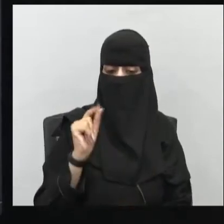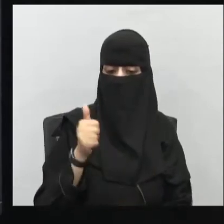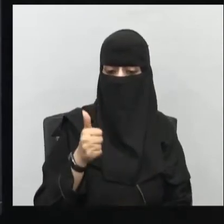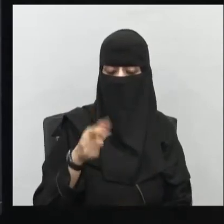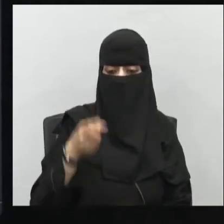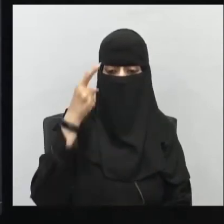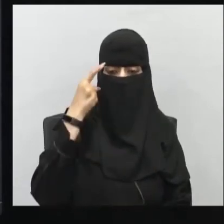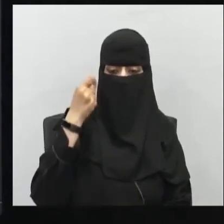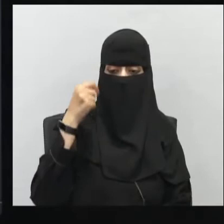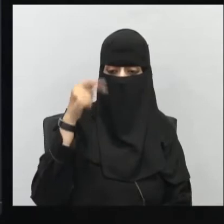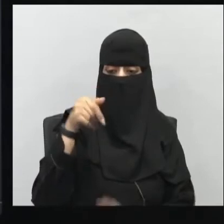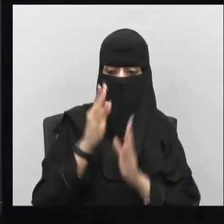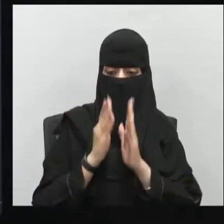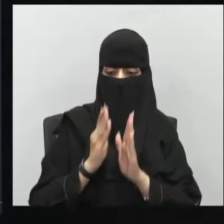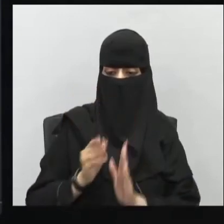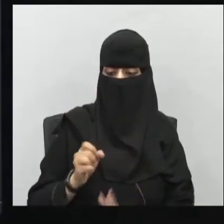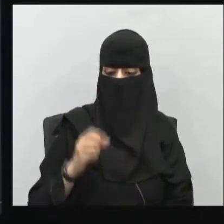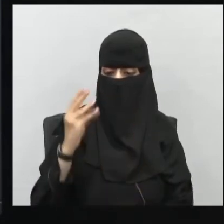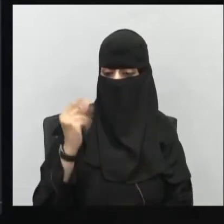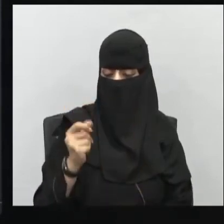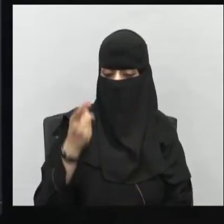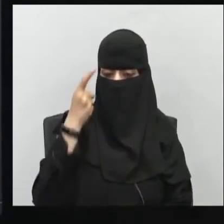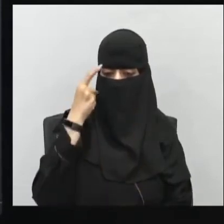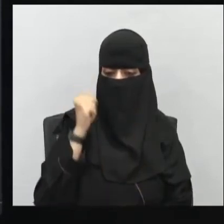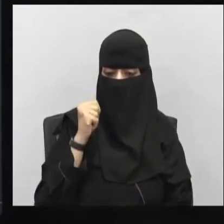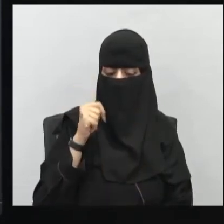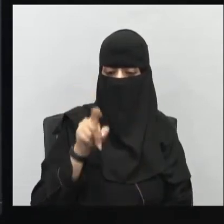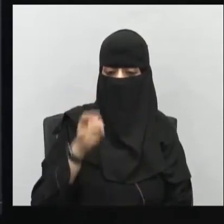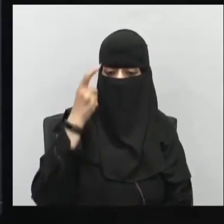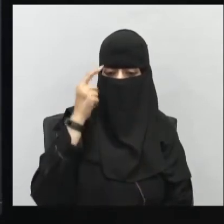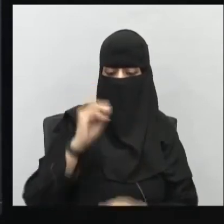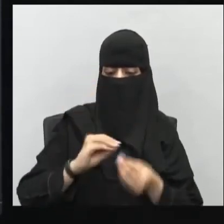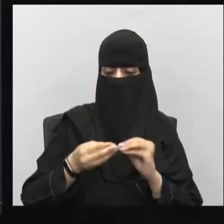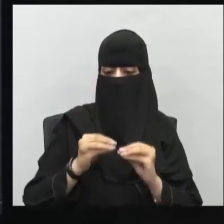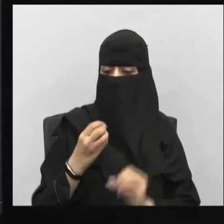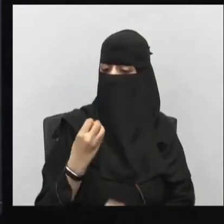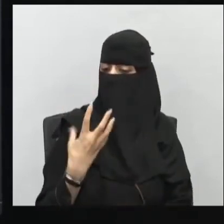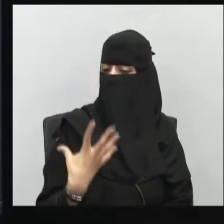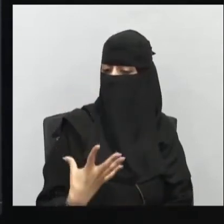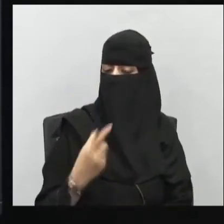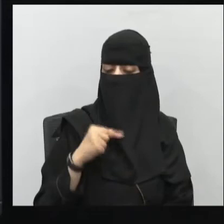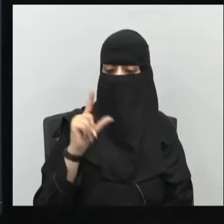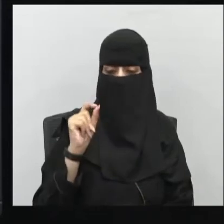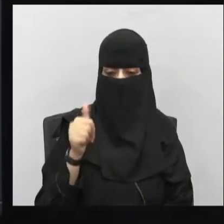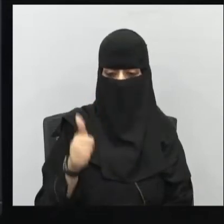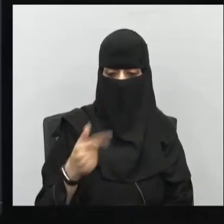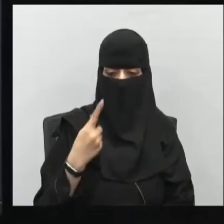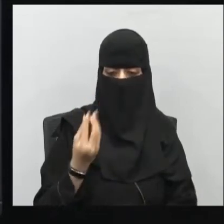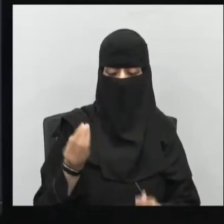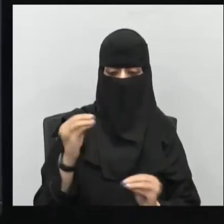أحسنتم، أعرف عدد الوحدات الدراسية، أيضا أعرف ألوانها الزاهية، أحسنتم يا رائعين،